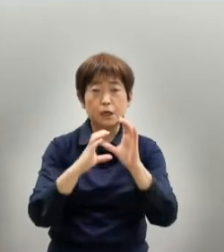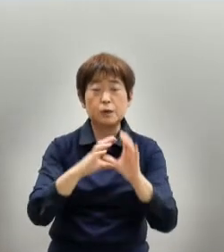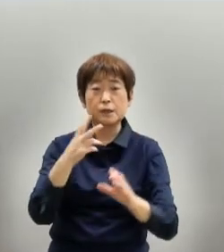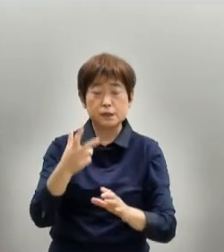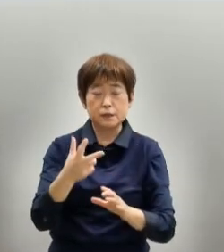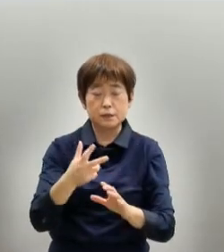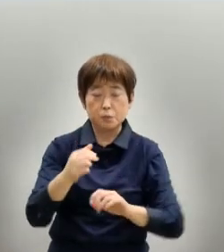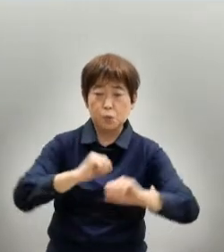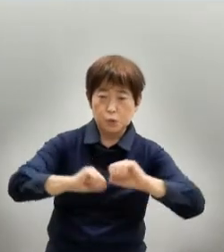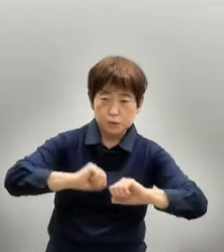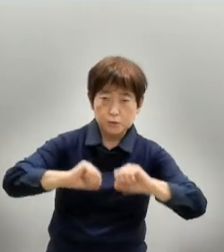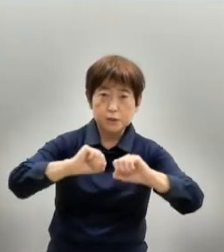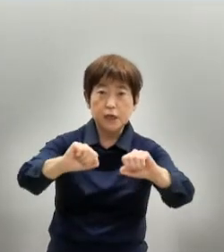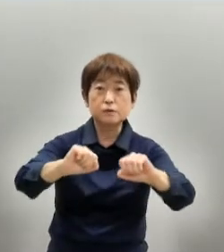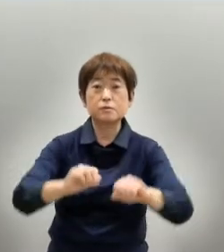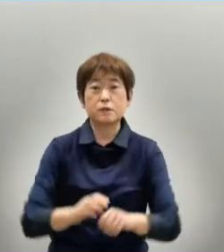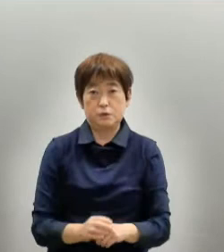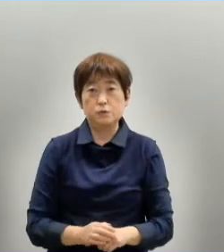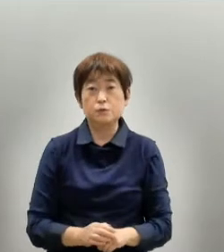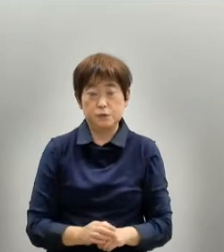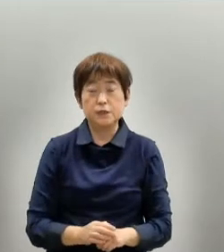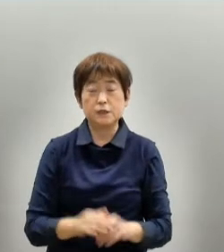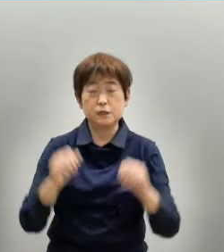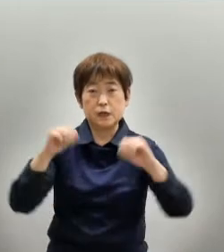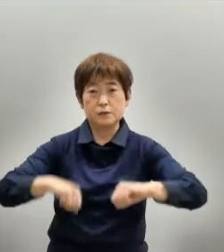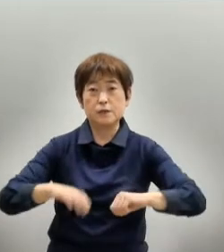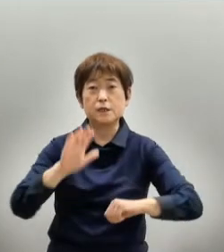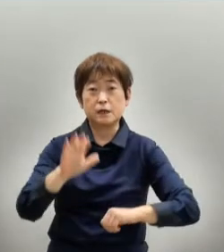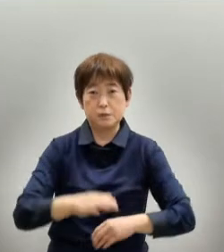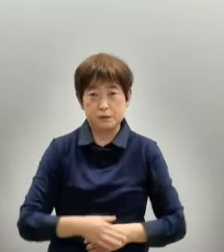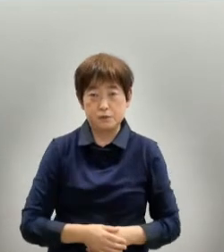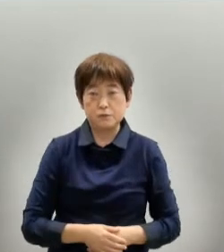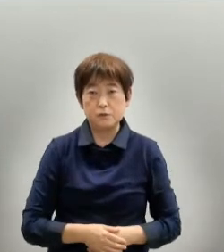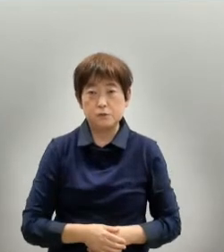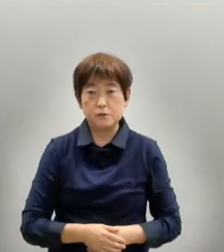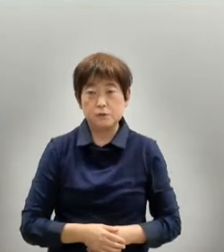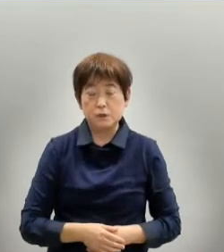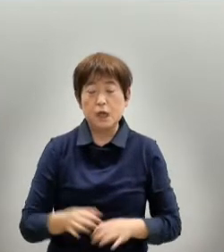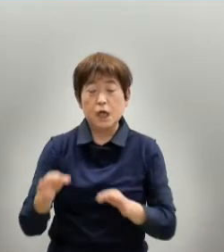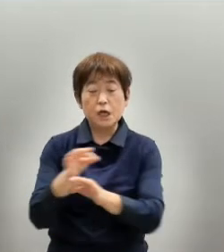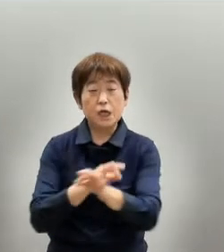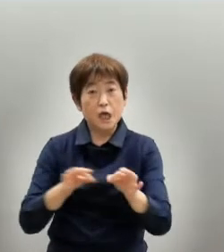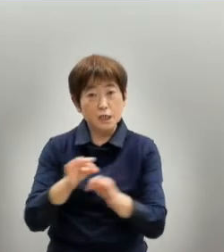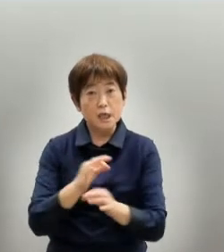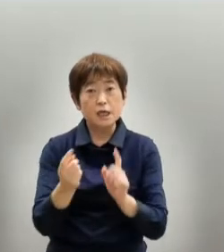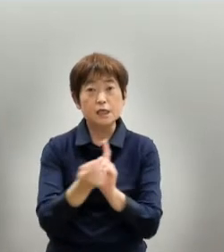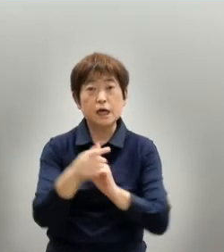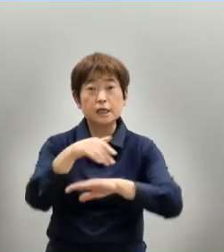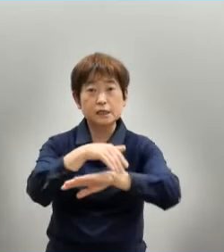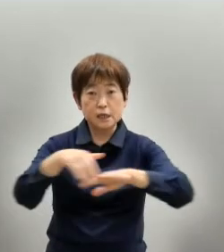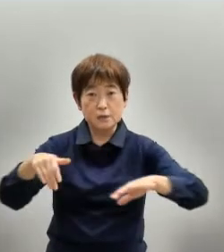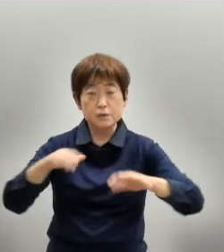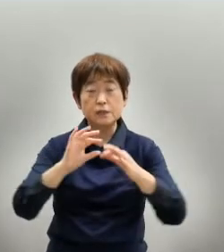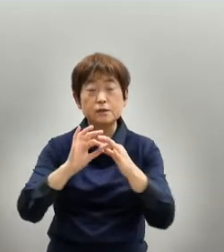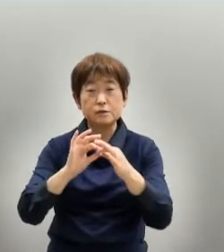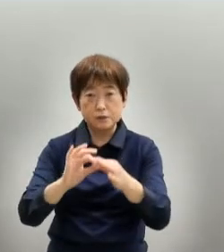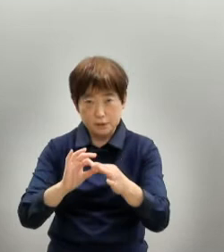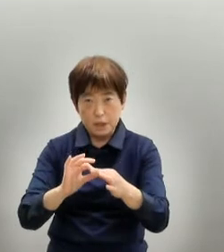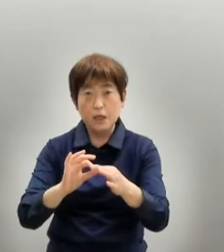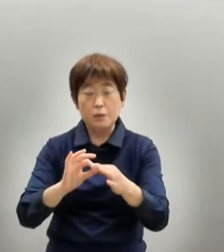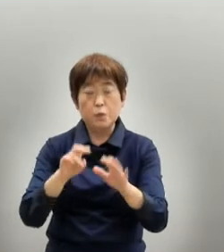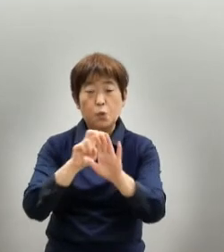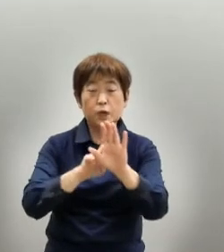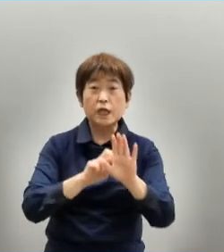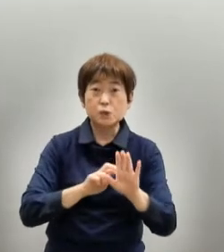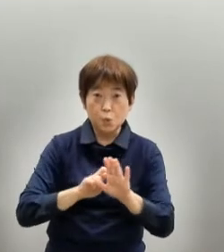でも取り組んでいこうという前提となってございますけれども、おいおいですね、経済対策などの部分で本市が独自に